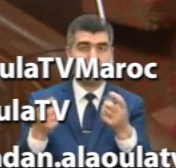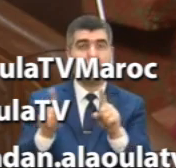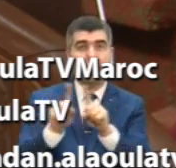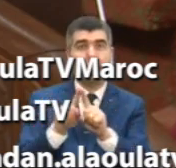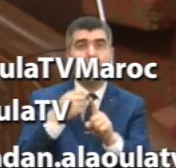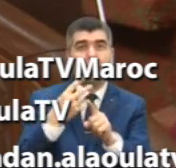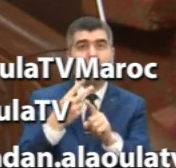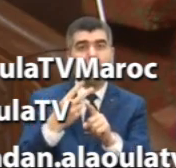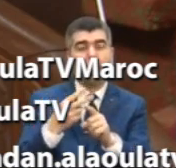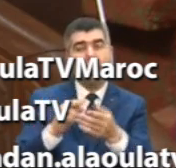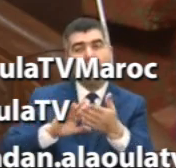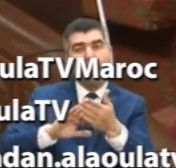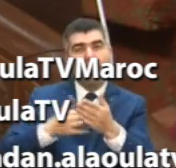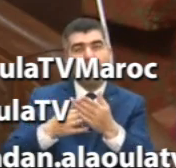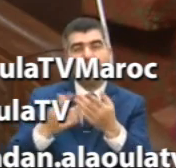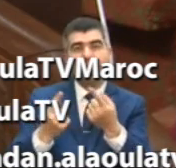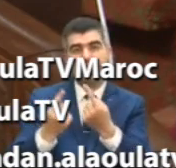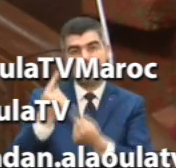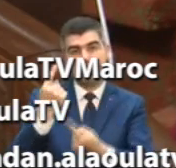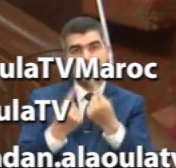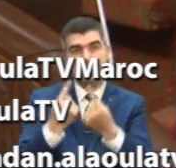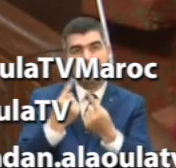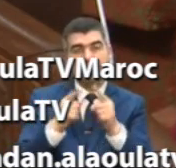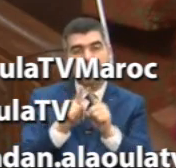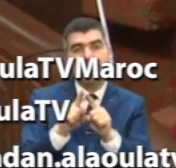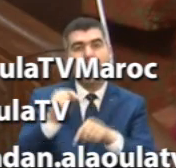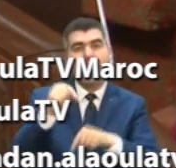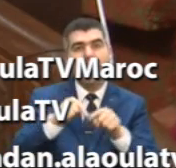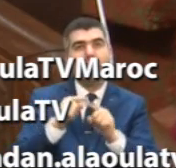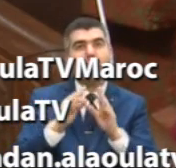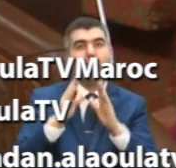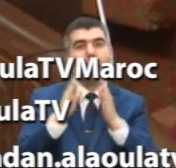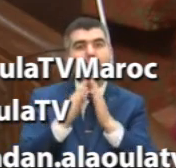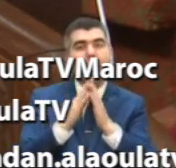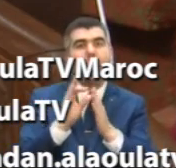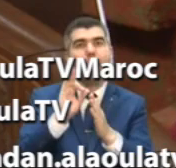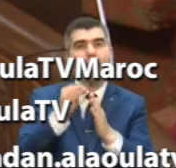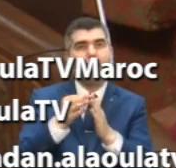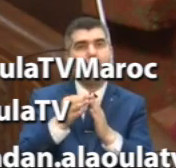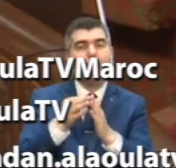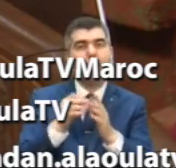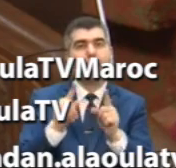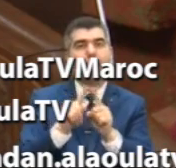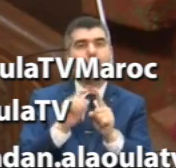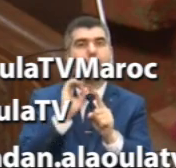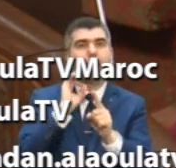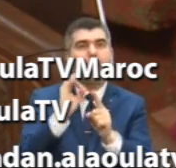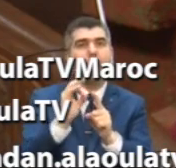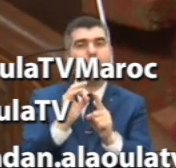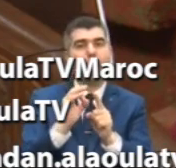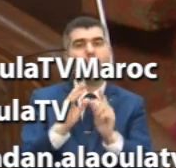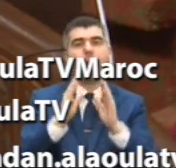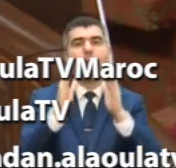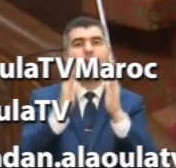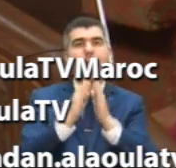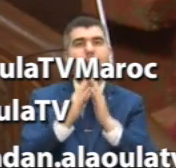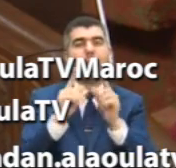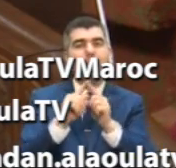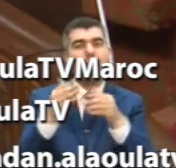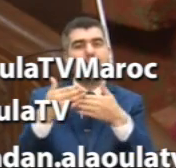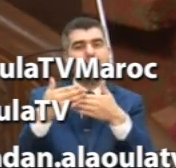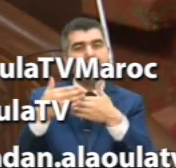واحد الدراسه اللي واحد النسبه كبيره عبرت على الارتياح ديالها في هذا السكن الاجتماعي